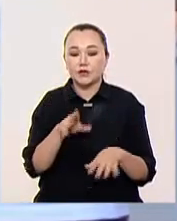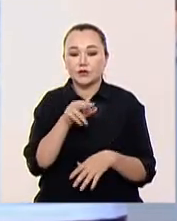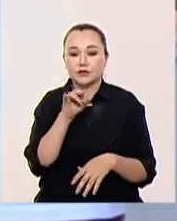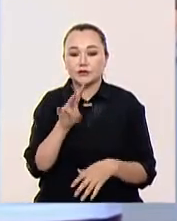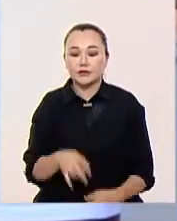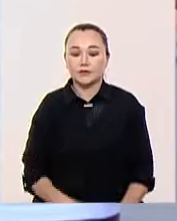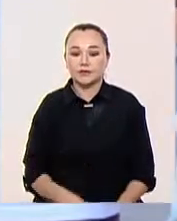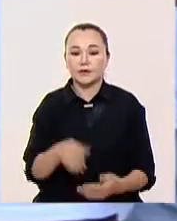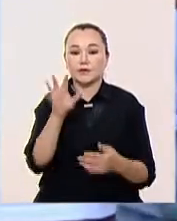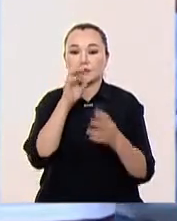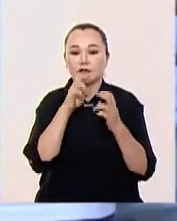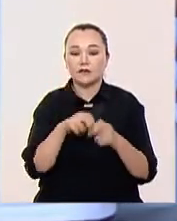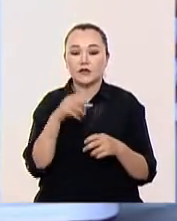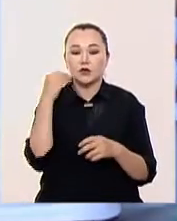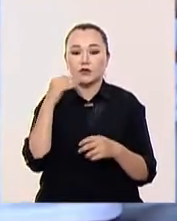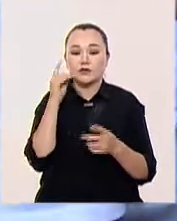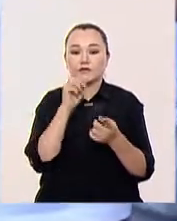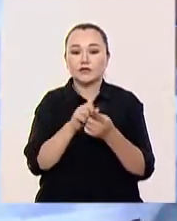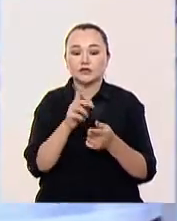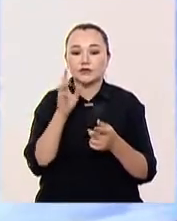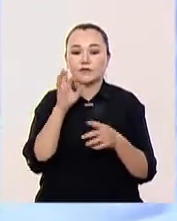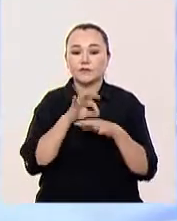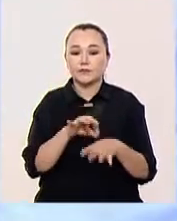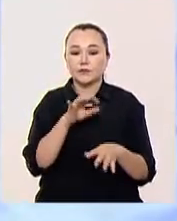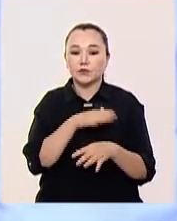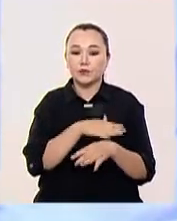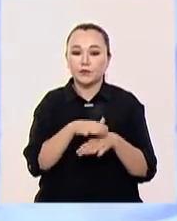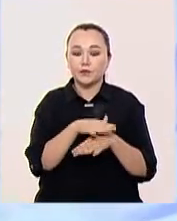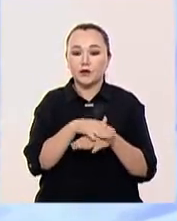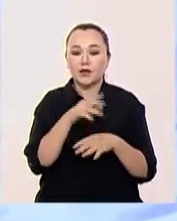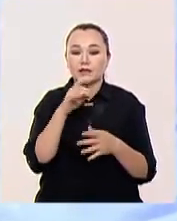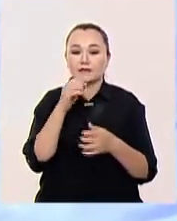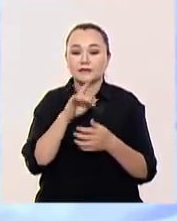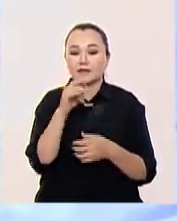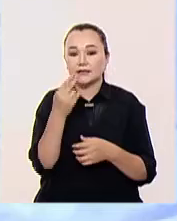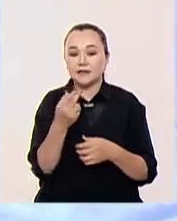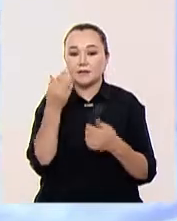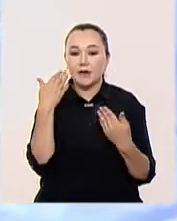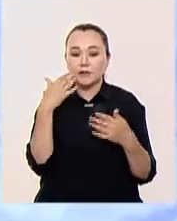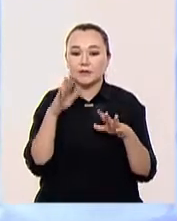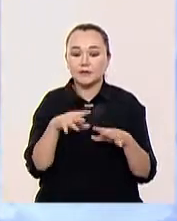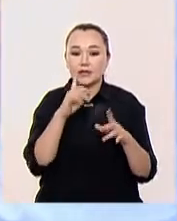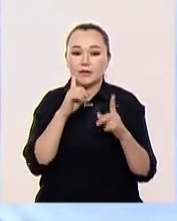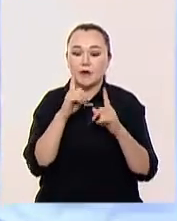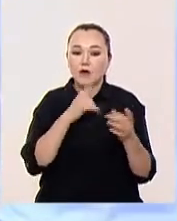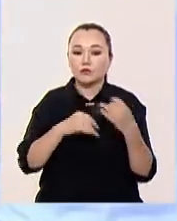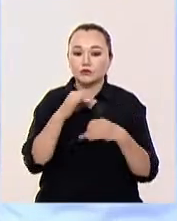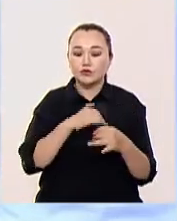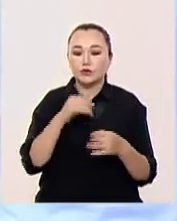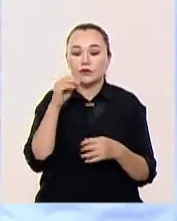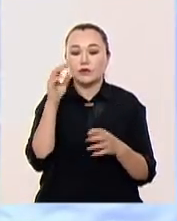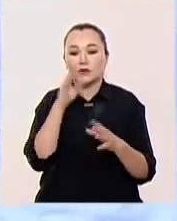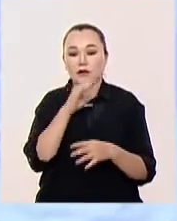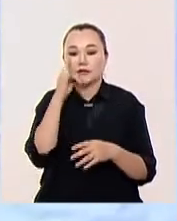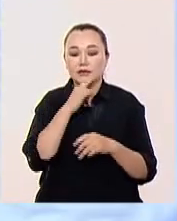самоса параллельность туркестана встреча волонтеров приходит также в национальном парке бровей организована дискуссионные площадки по обсуждению опыта казахстана в